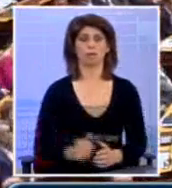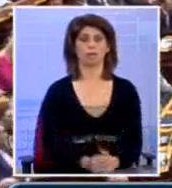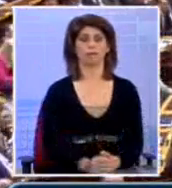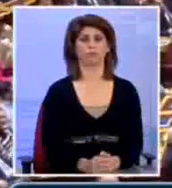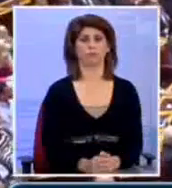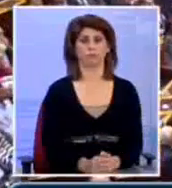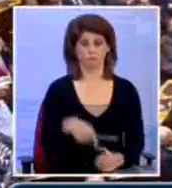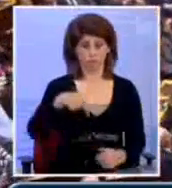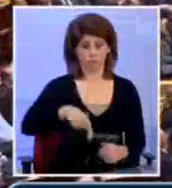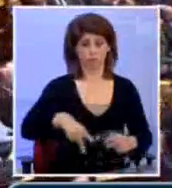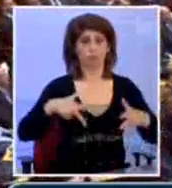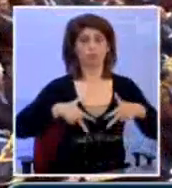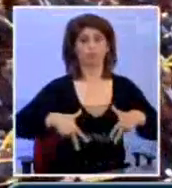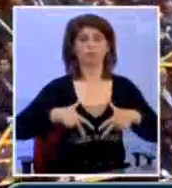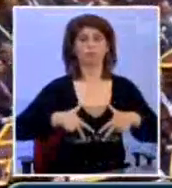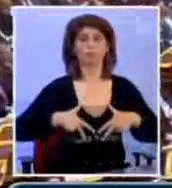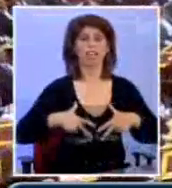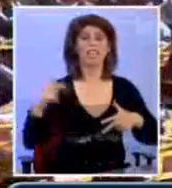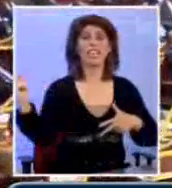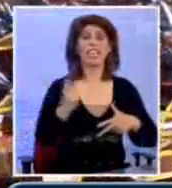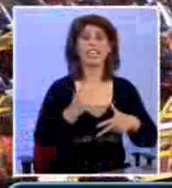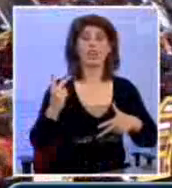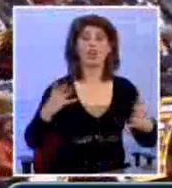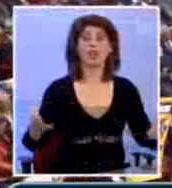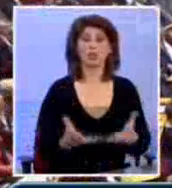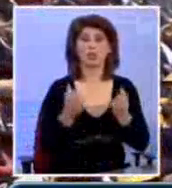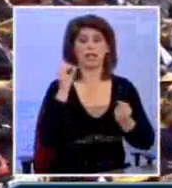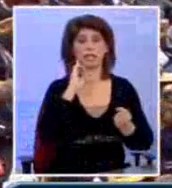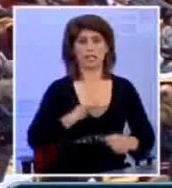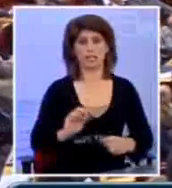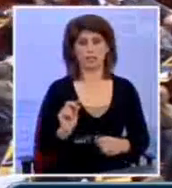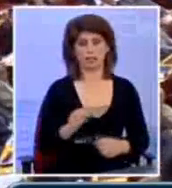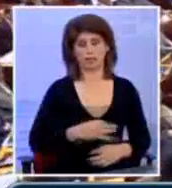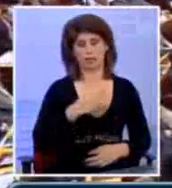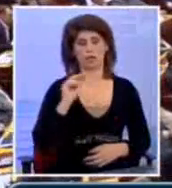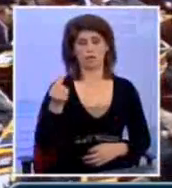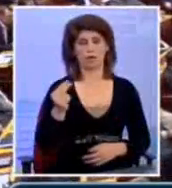Παρούσα κυβέρνηση κοινωνικής σωτηρίας, κυρίες και κύριοι βουλευτές, και ολοκληρώνω, κυρία Πρόεδρε,